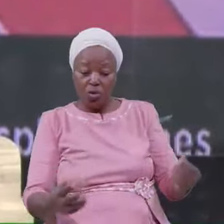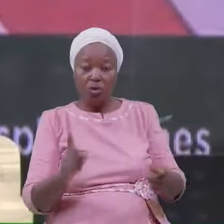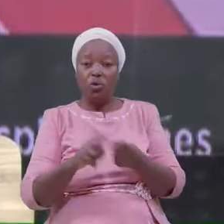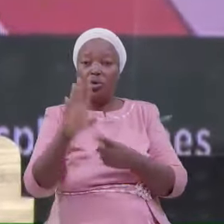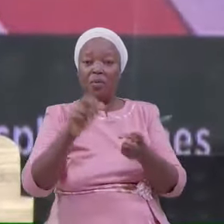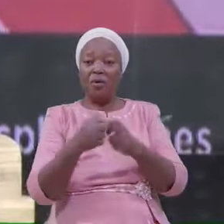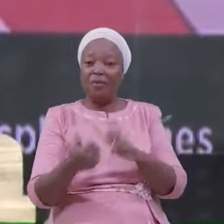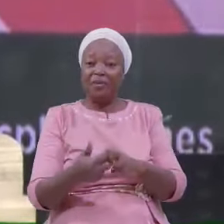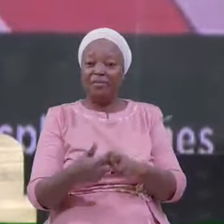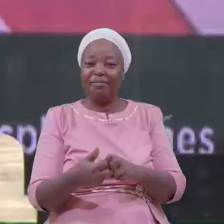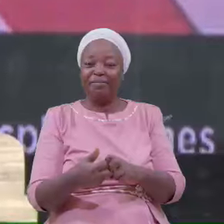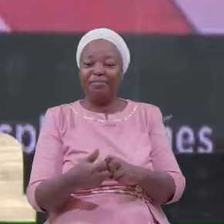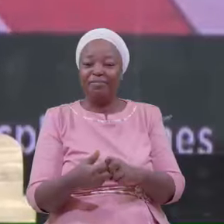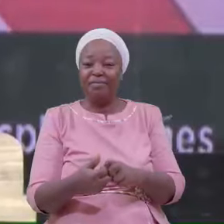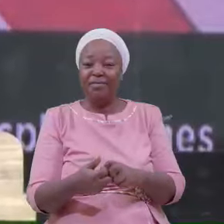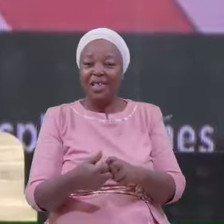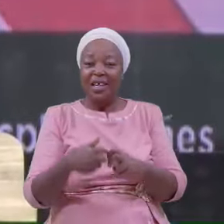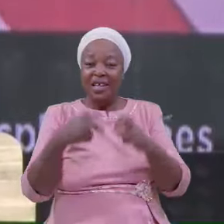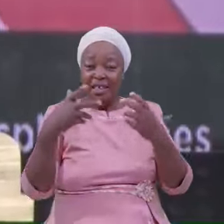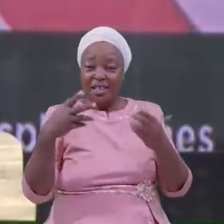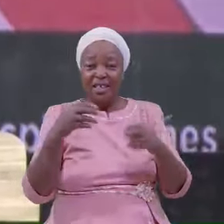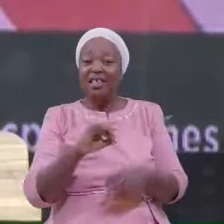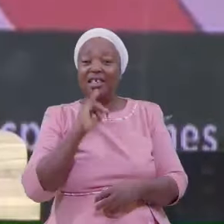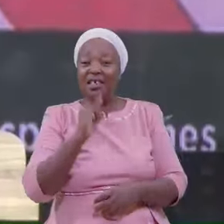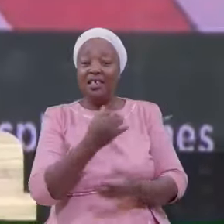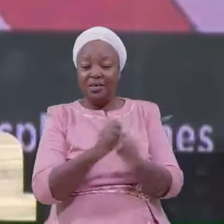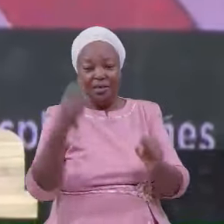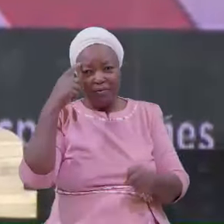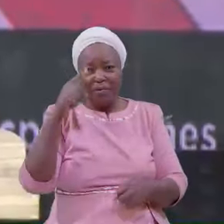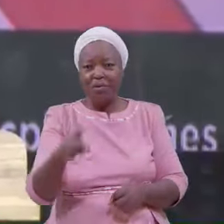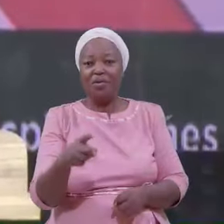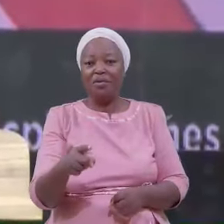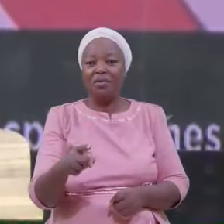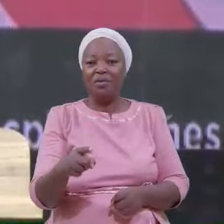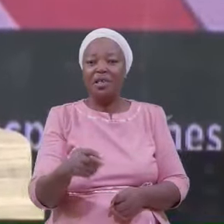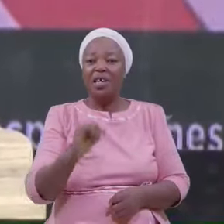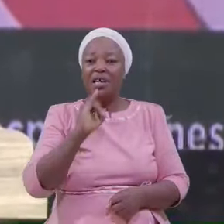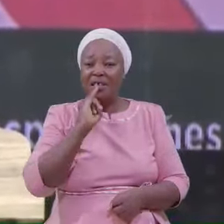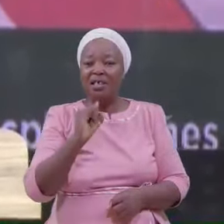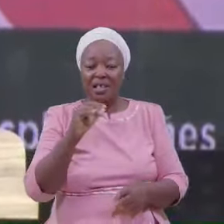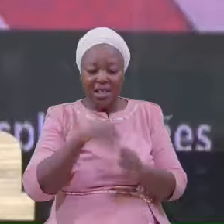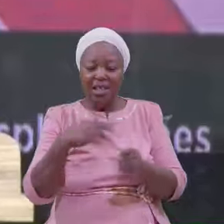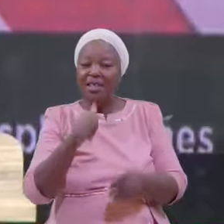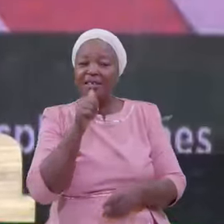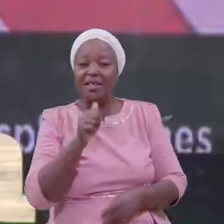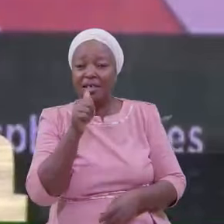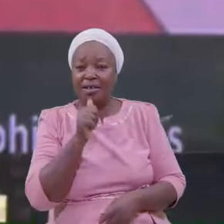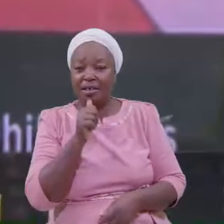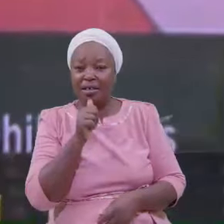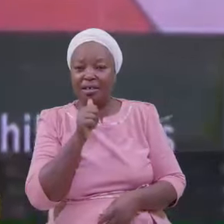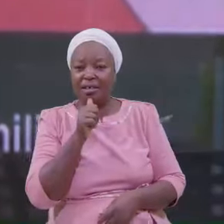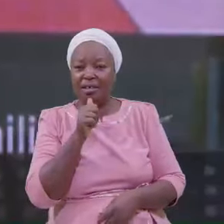solusyon sa iyong problema. The salvation for you. Ang kaligtasan mo. Is in the secret. Ay nasa sekreto.